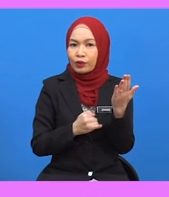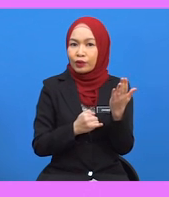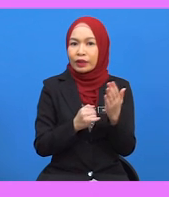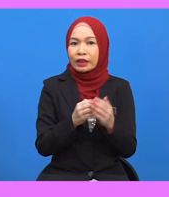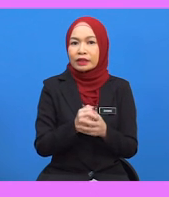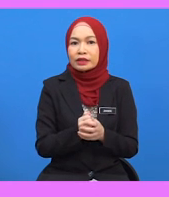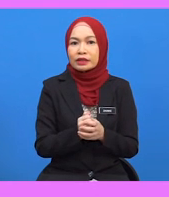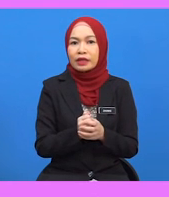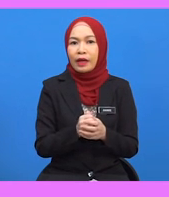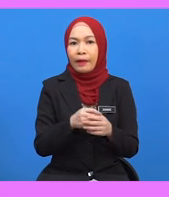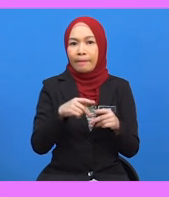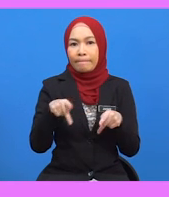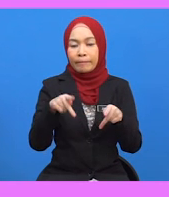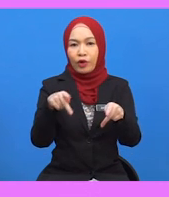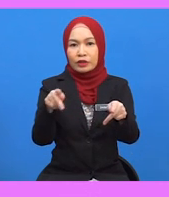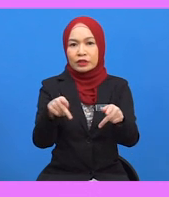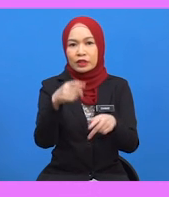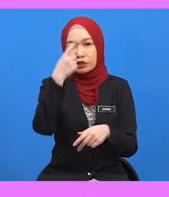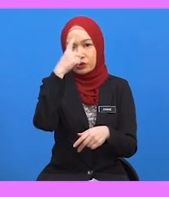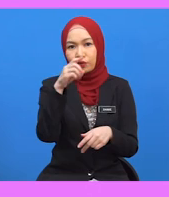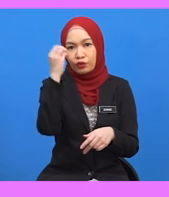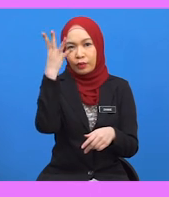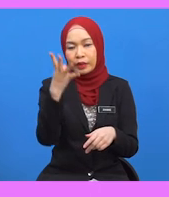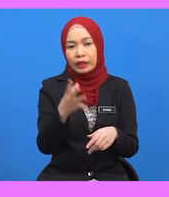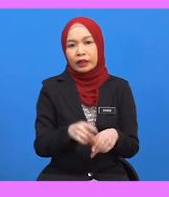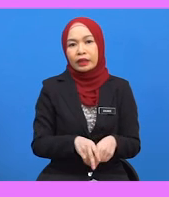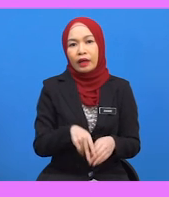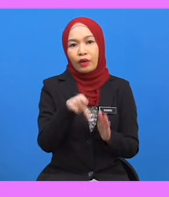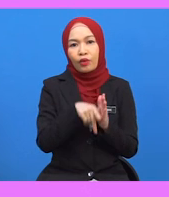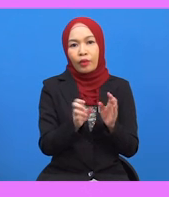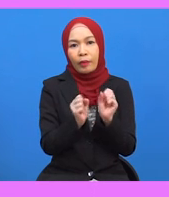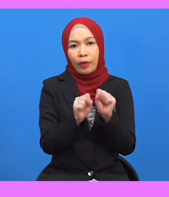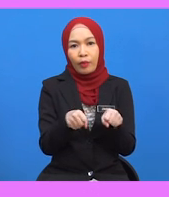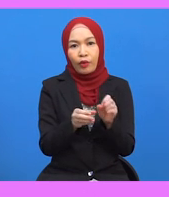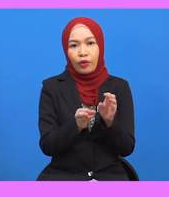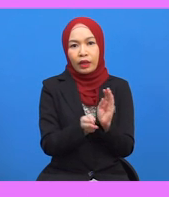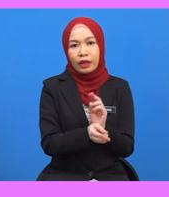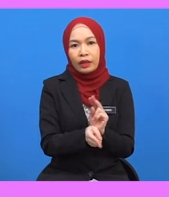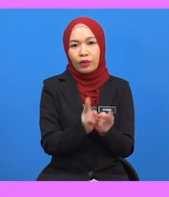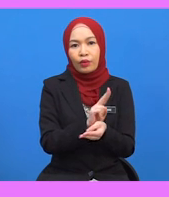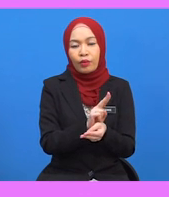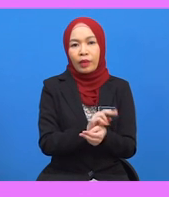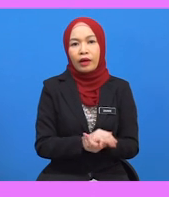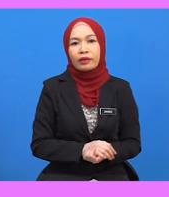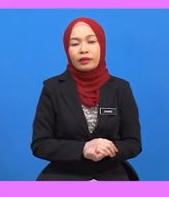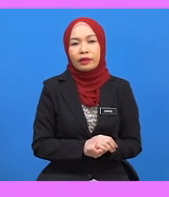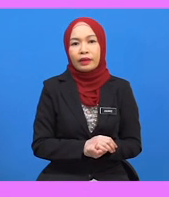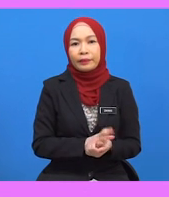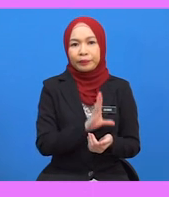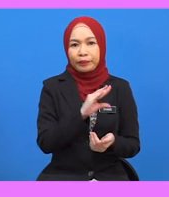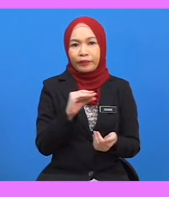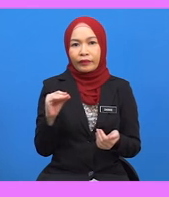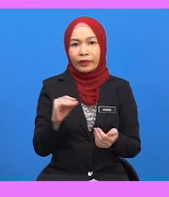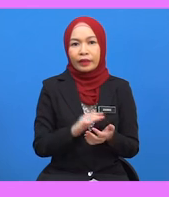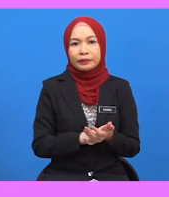untuk isytihar pemboleh ubah I, N dan T. Langkah keempat dan kelima, lukis